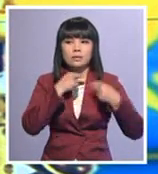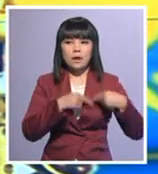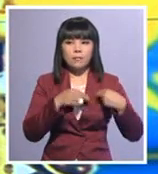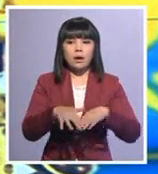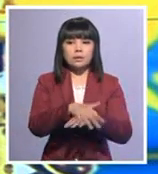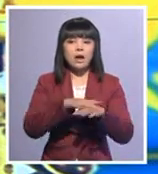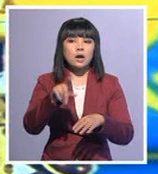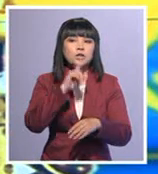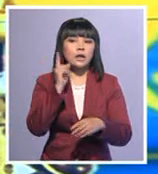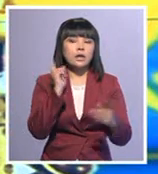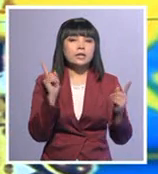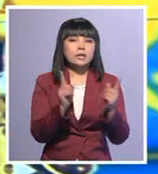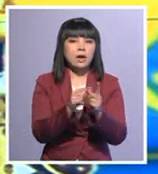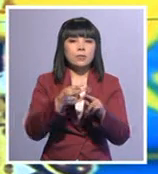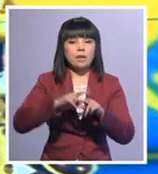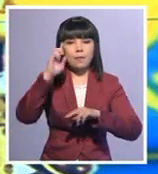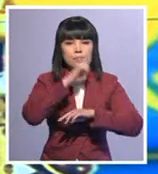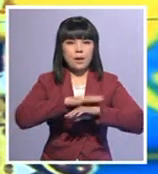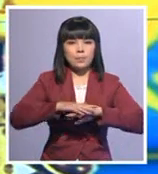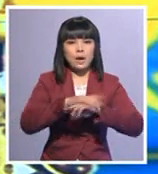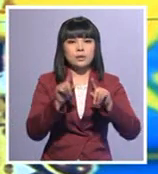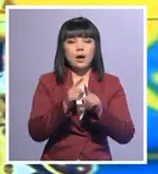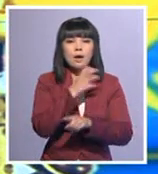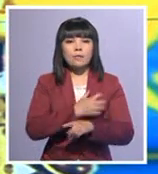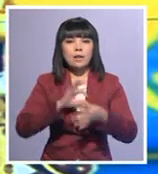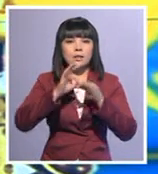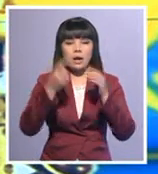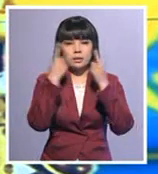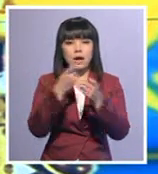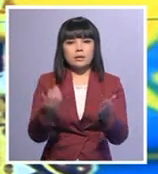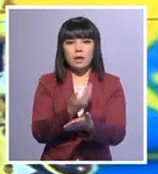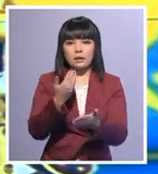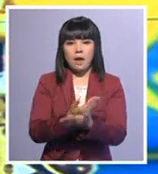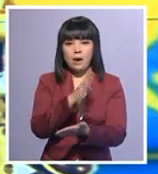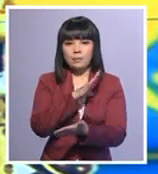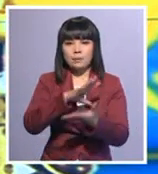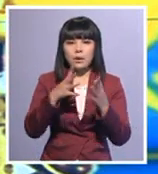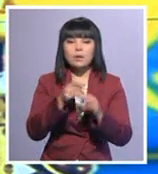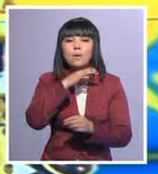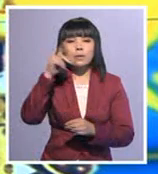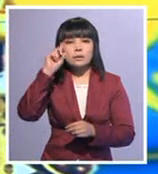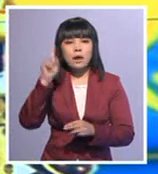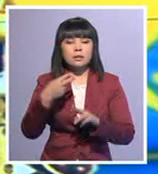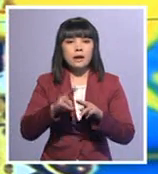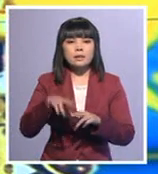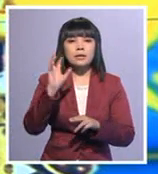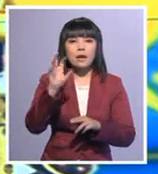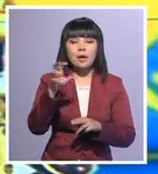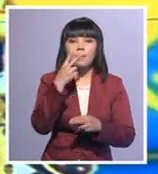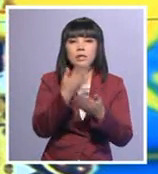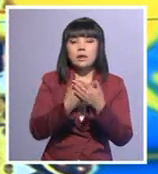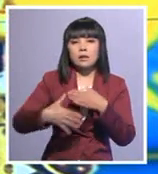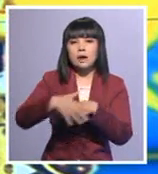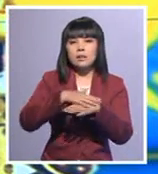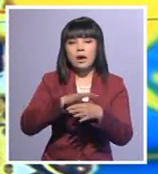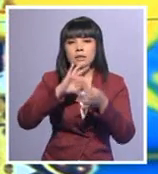сәулетші жастармен кездесіп, оларға мемлекеттік нышандардың маңыз жайлы түсіндірді. Оның ішінде көпшілікке беймәлім елтаңбадағы бейнелердің